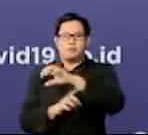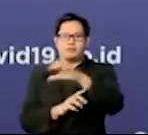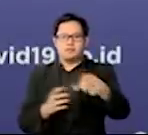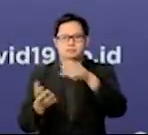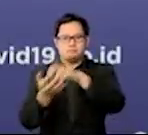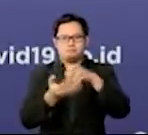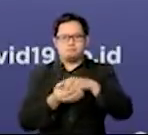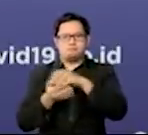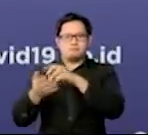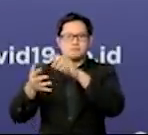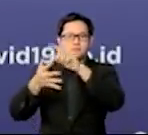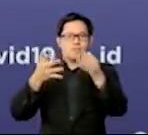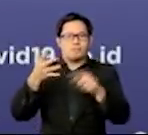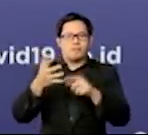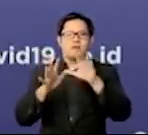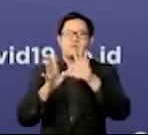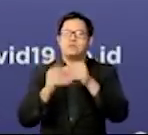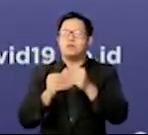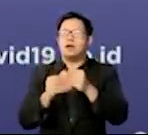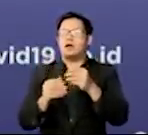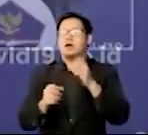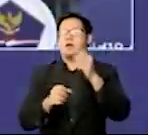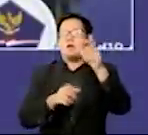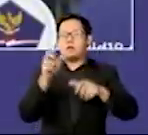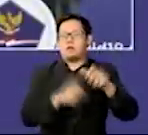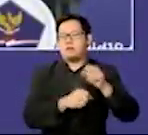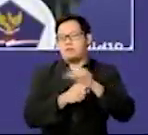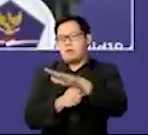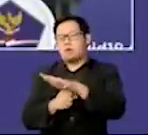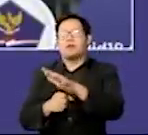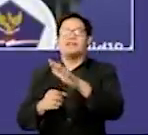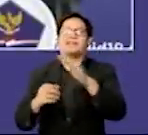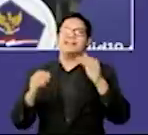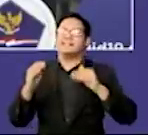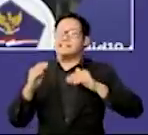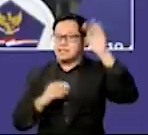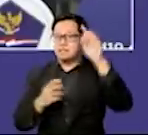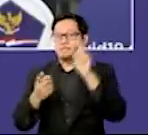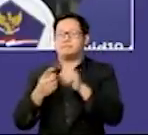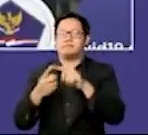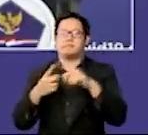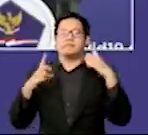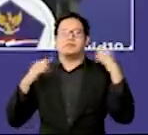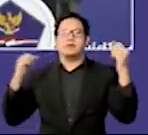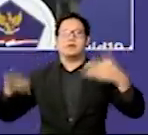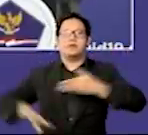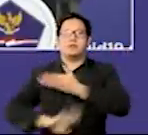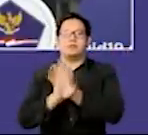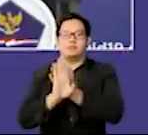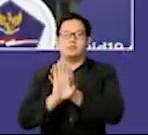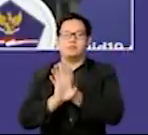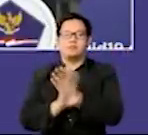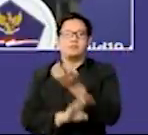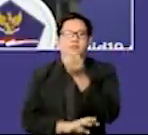kasus tertinggi yaitu yang pertama adalah Jawa Timur mengkontribusi